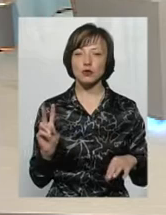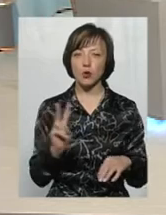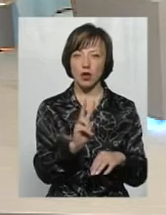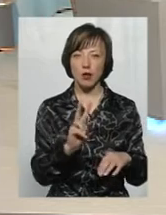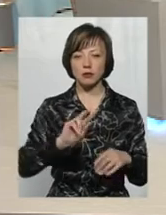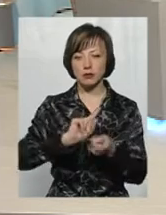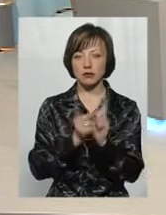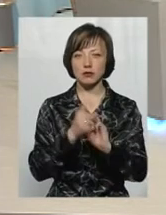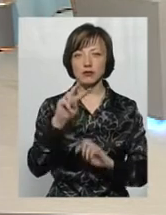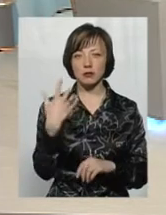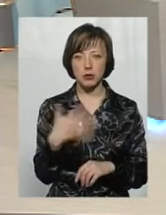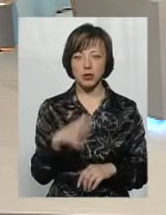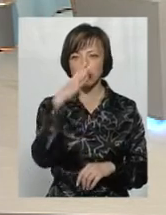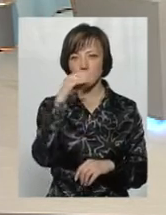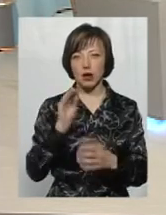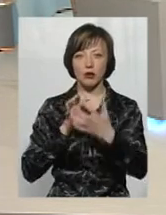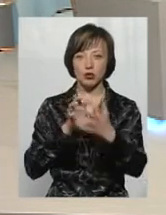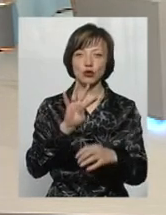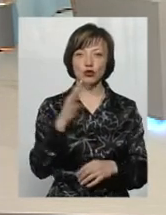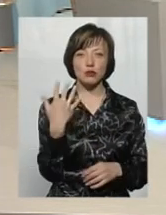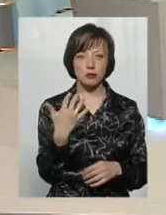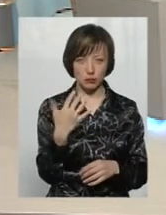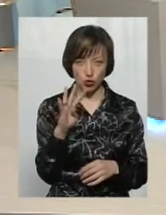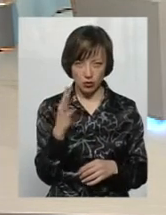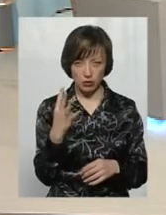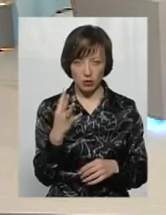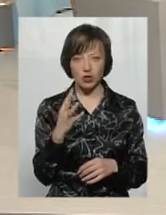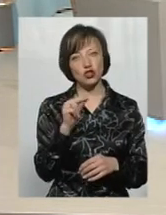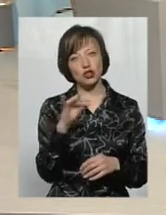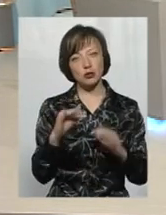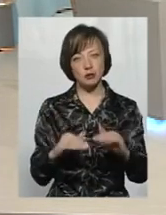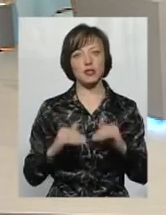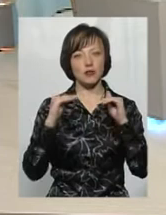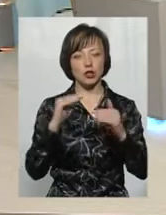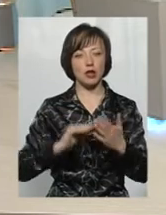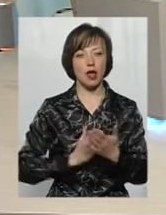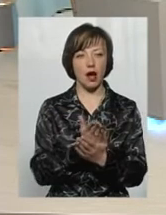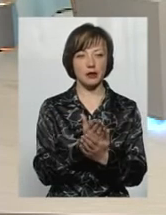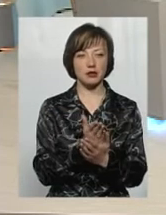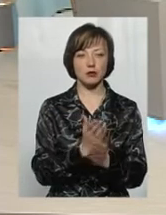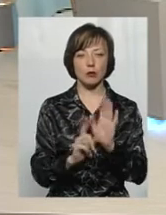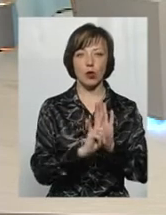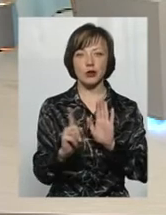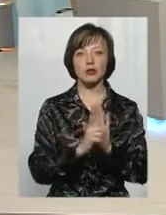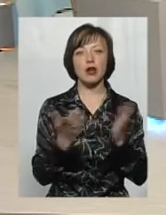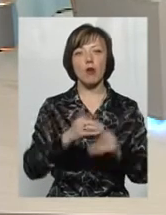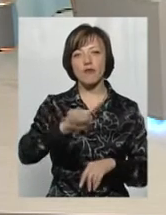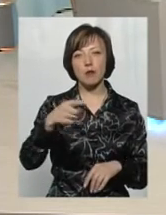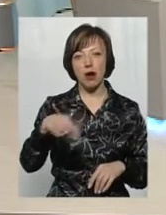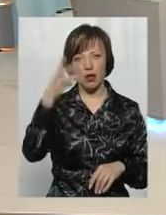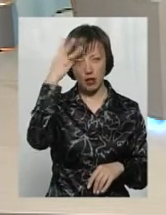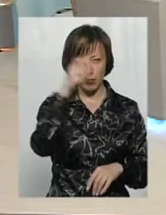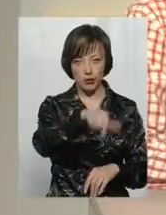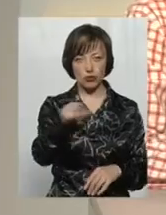стало 2,50, в маршрутках, автобусах 4 гривні, так? Чи підвищилася якість проїзду, якої вимагали